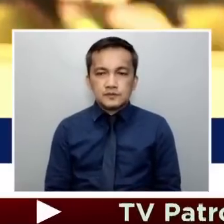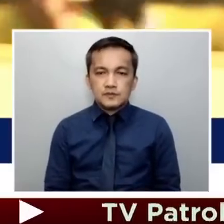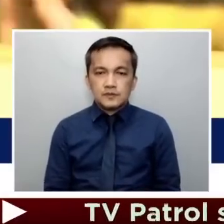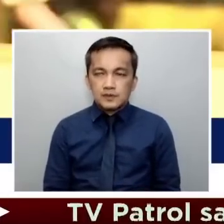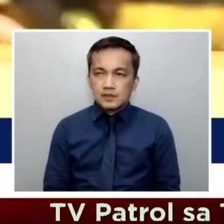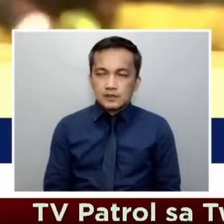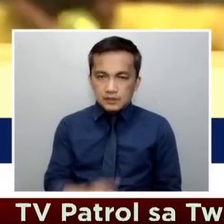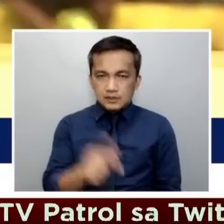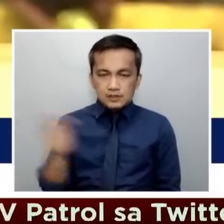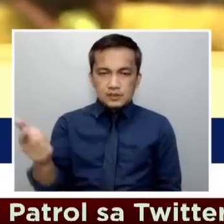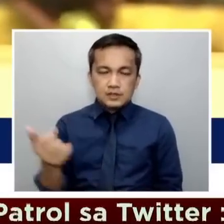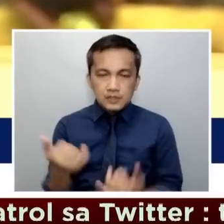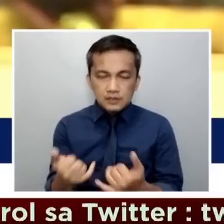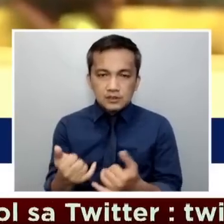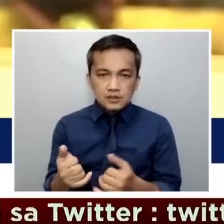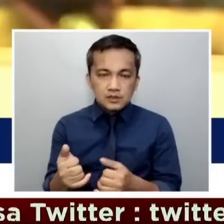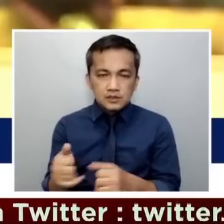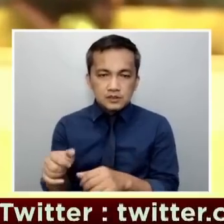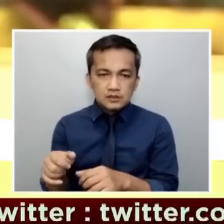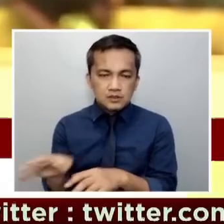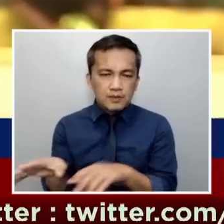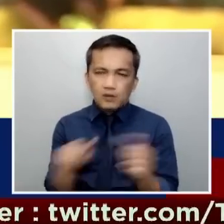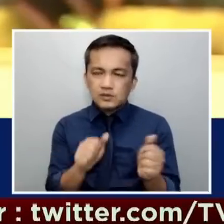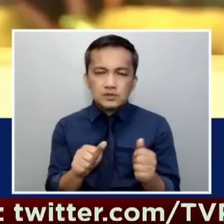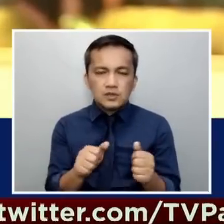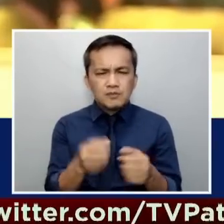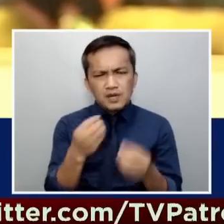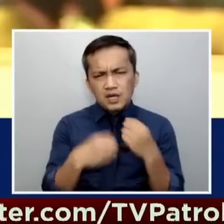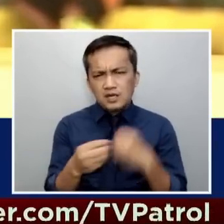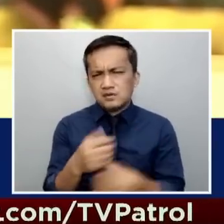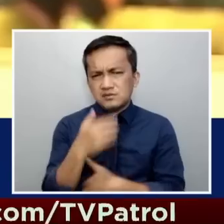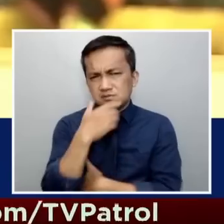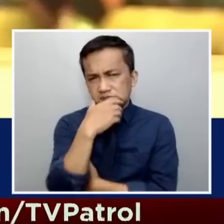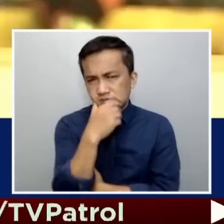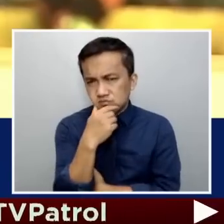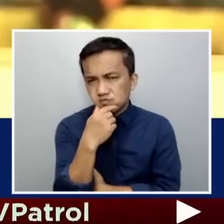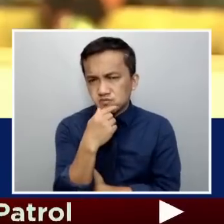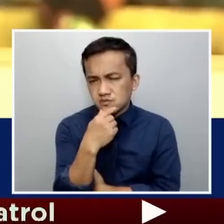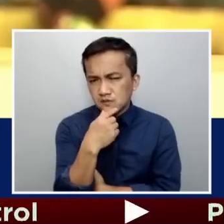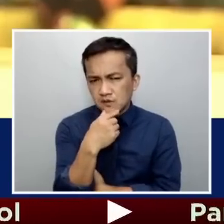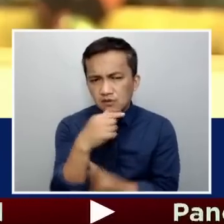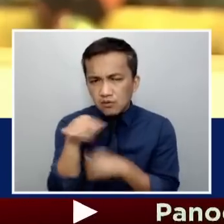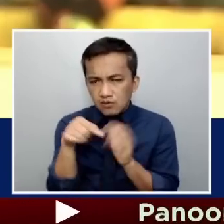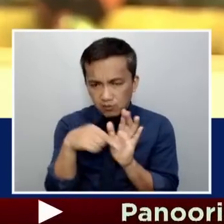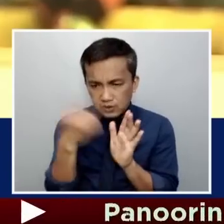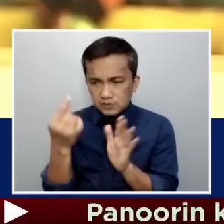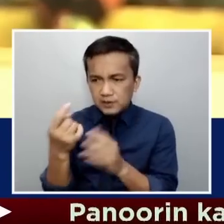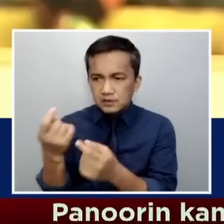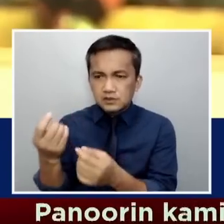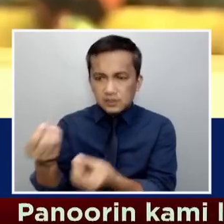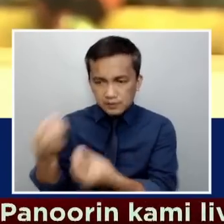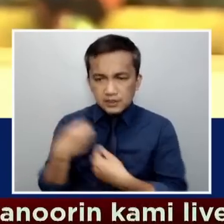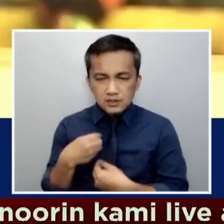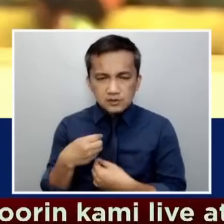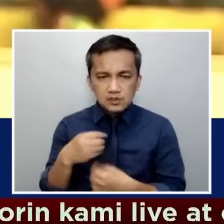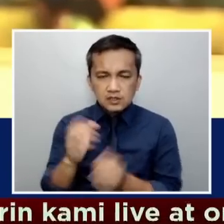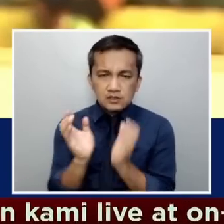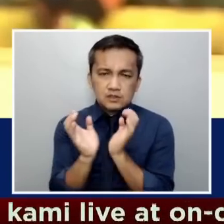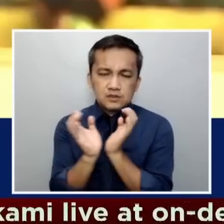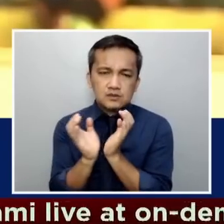ng evacuation, yung pagkain. Dahil isang bis pa lang nagbigay yung disabulo din